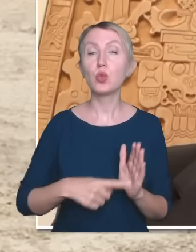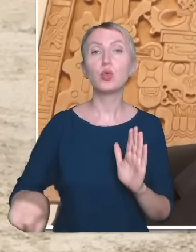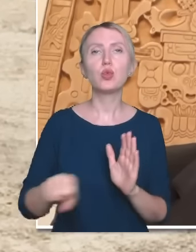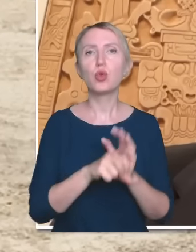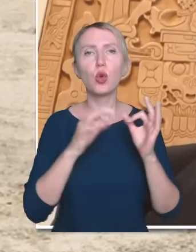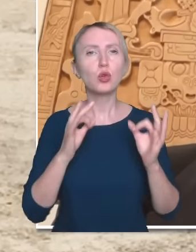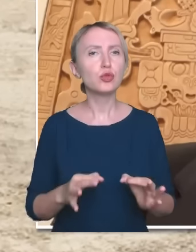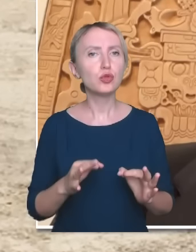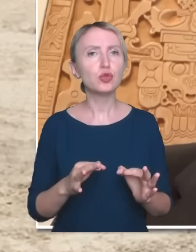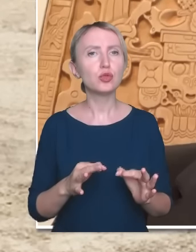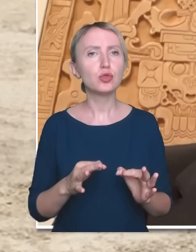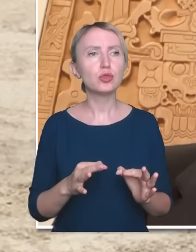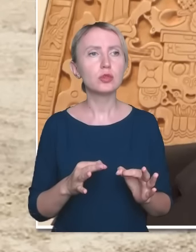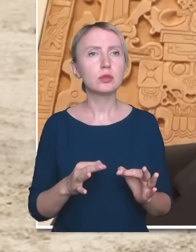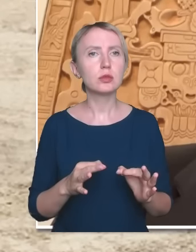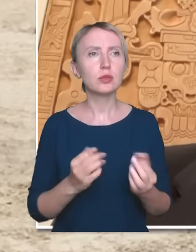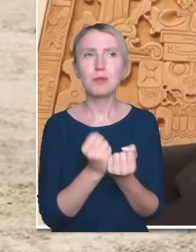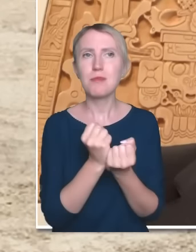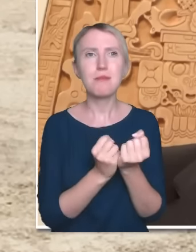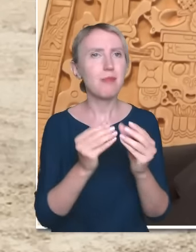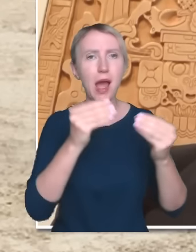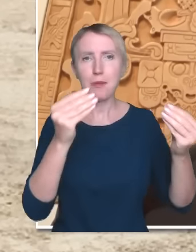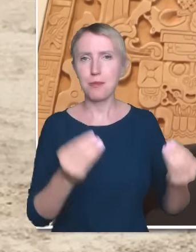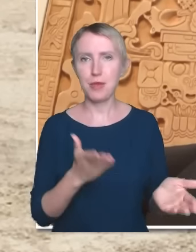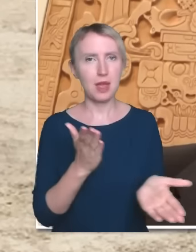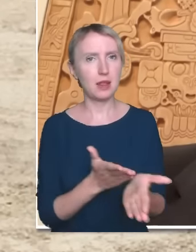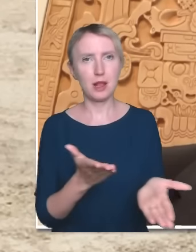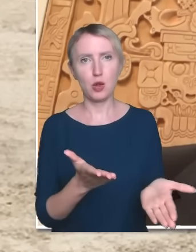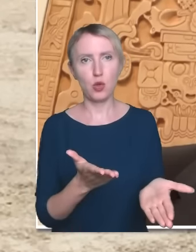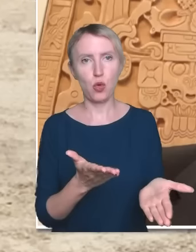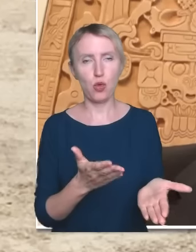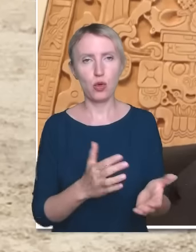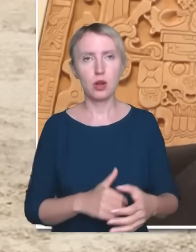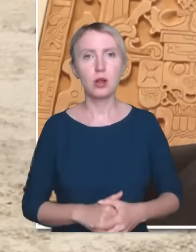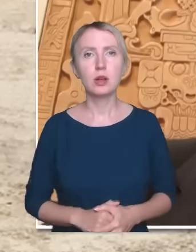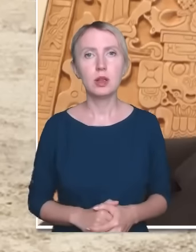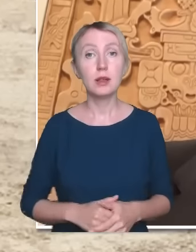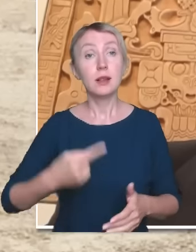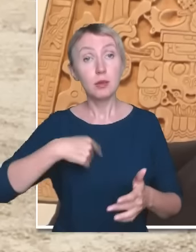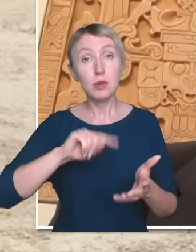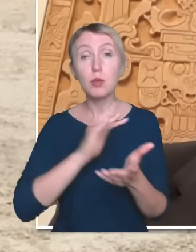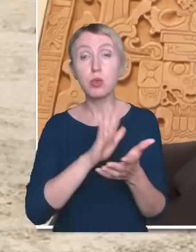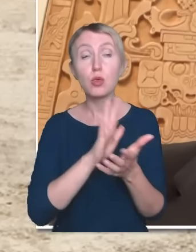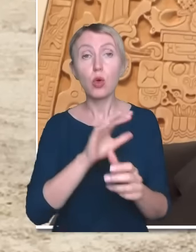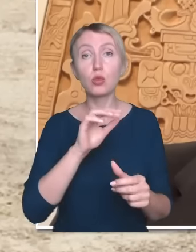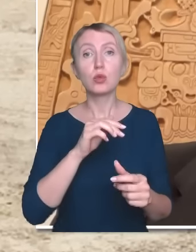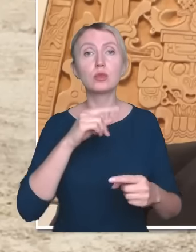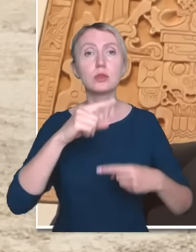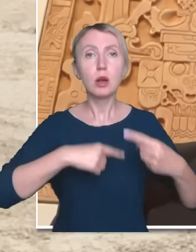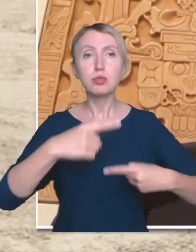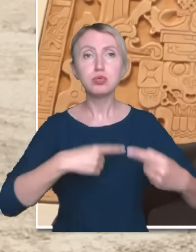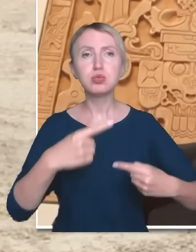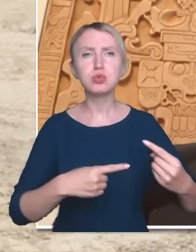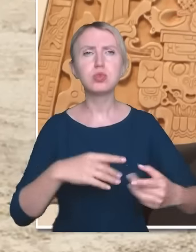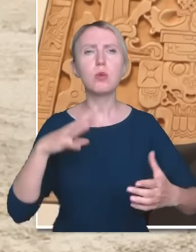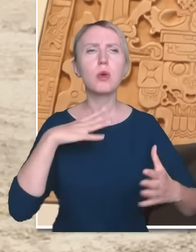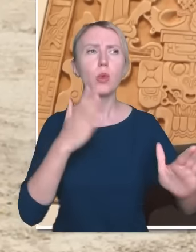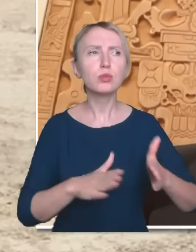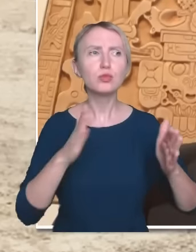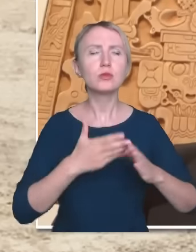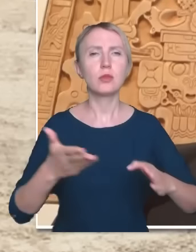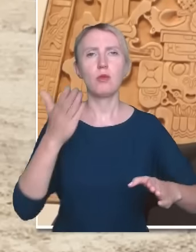dzisiejszego pozostał na papierze. Te zdolności, które uzyskaliśmy do tej pory, były wypracowane już jakiś